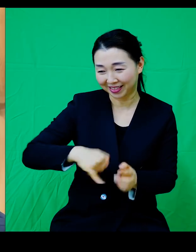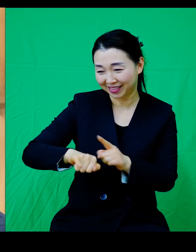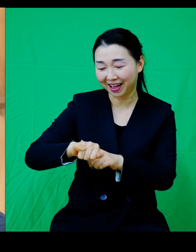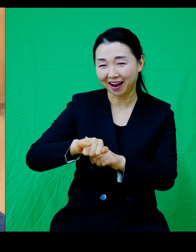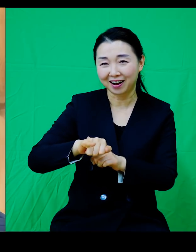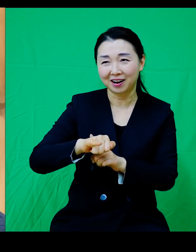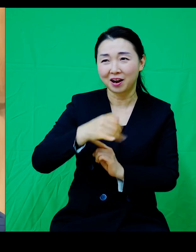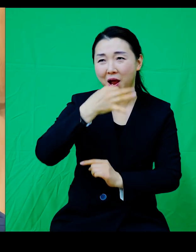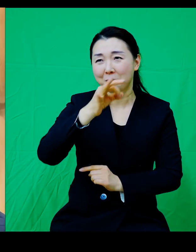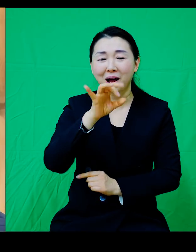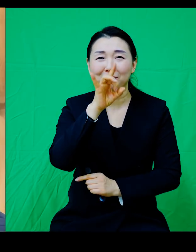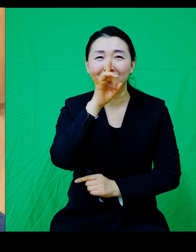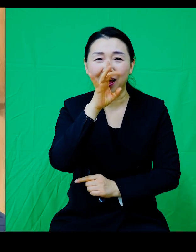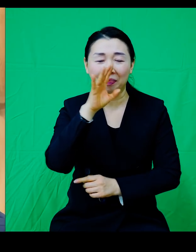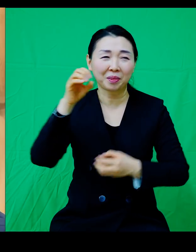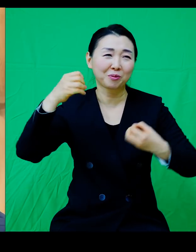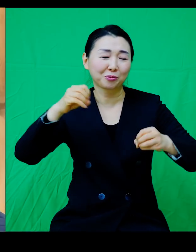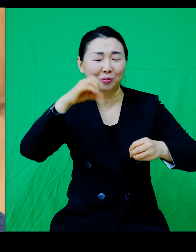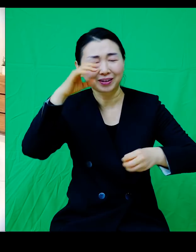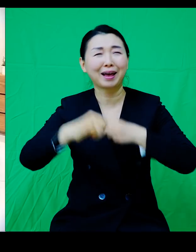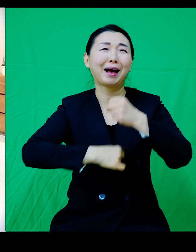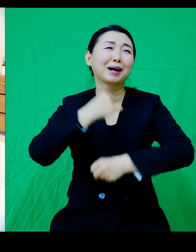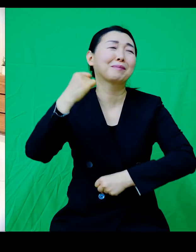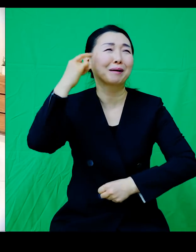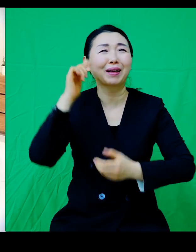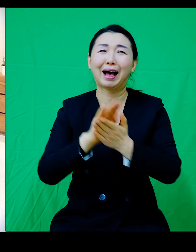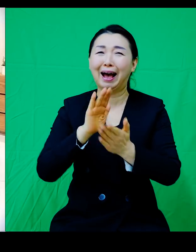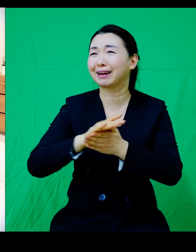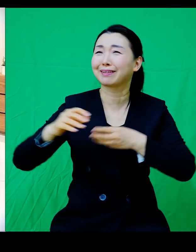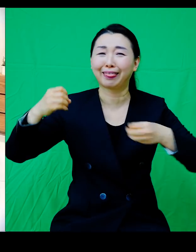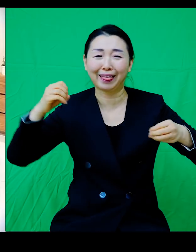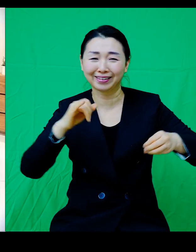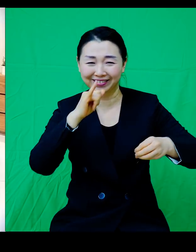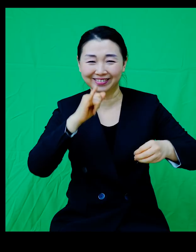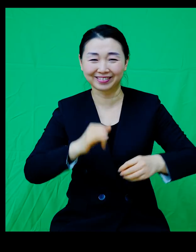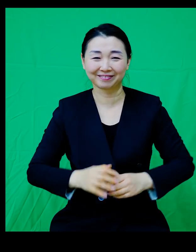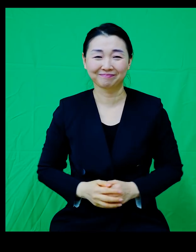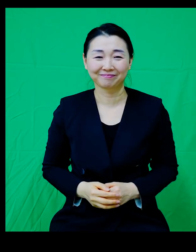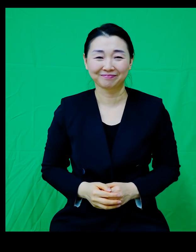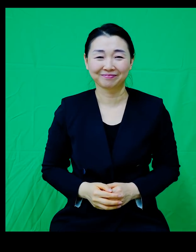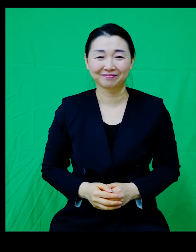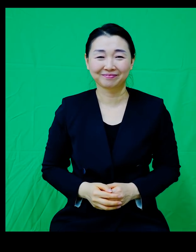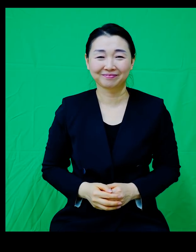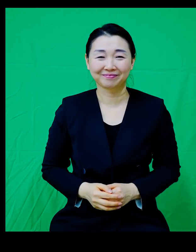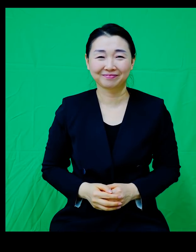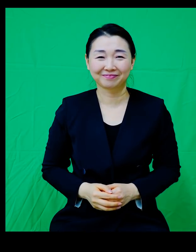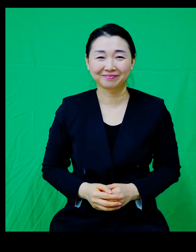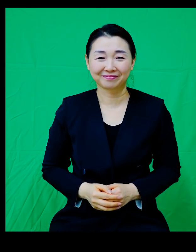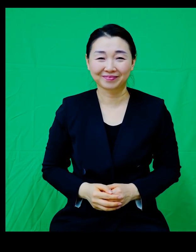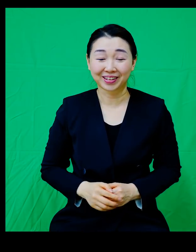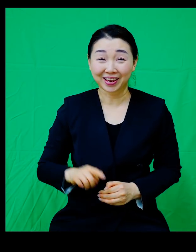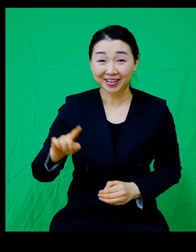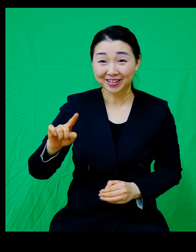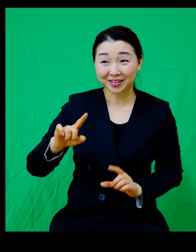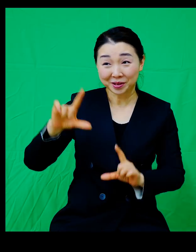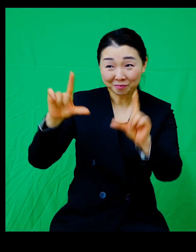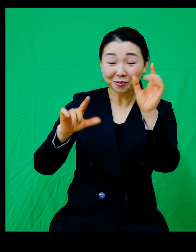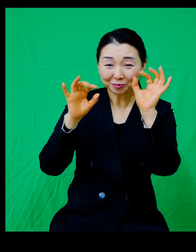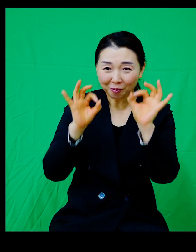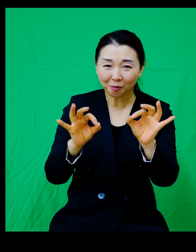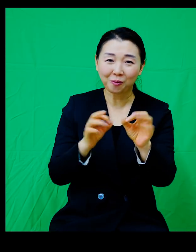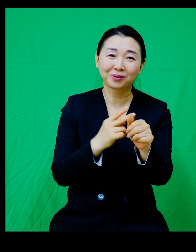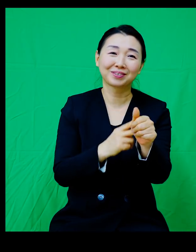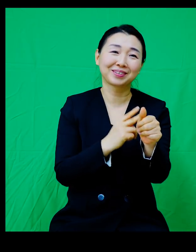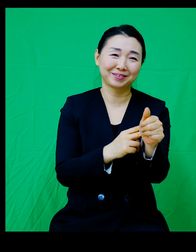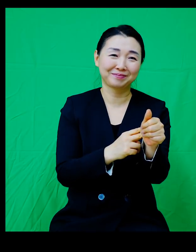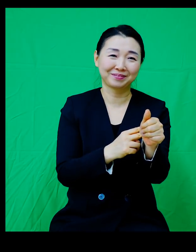잘 안 되지만 몸 율동도 거의 이제 막춤이에요. 근데 프리스타일? 네. 근데 그거를 이제